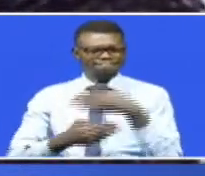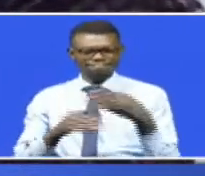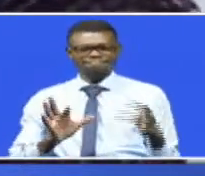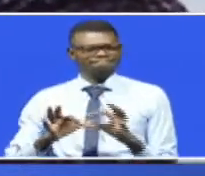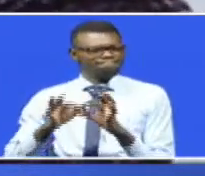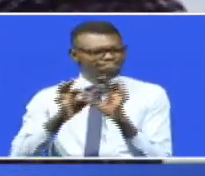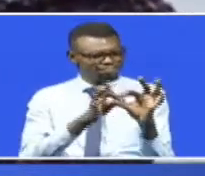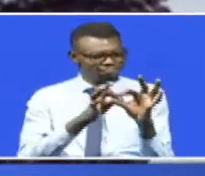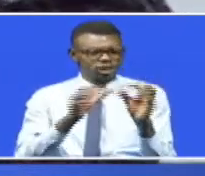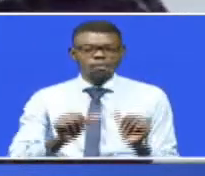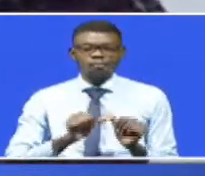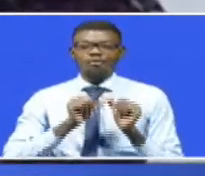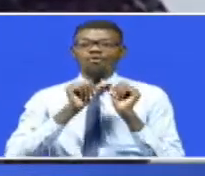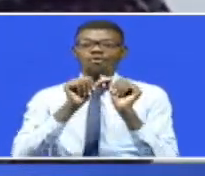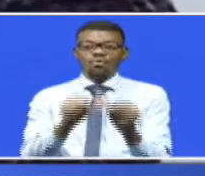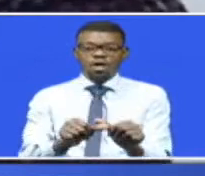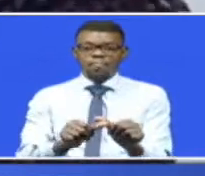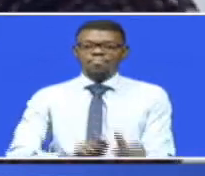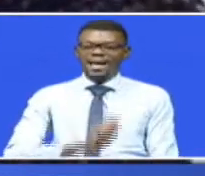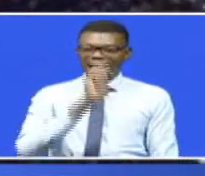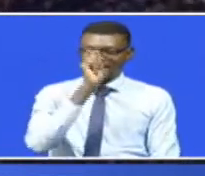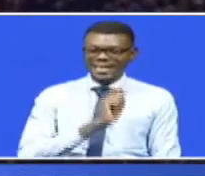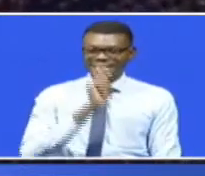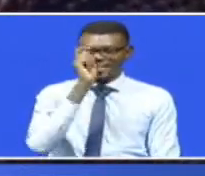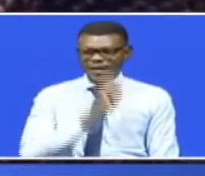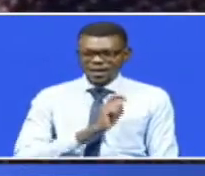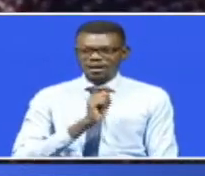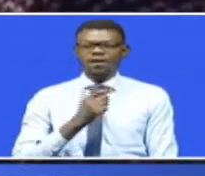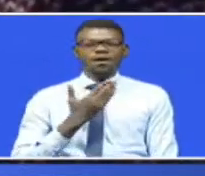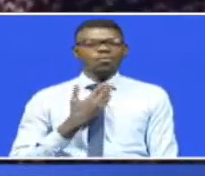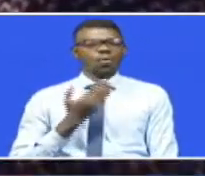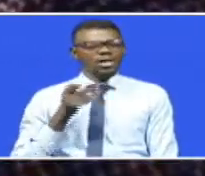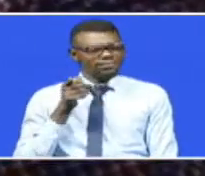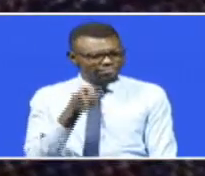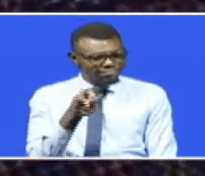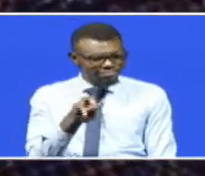mshikamano wetu, ili Tanzania yetu liwe taifa imara.